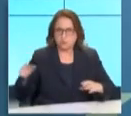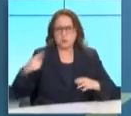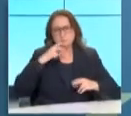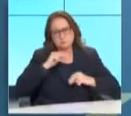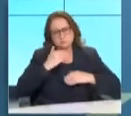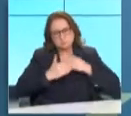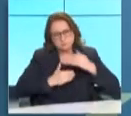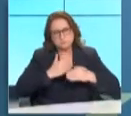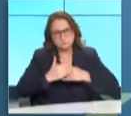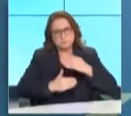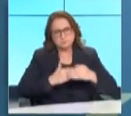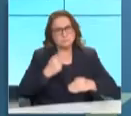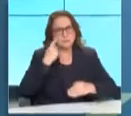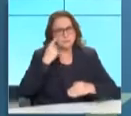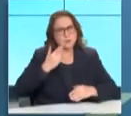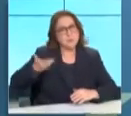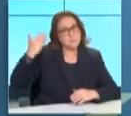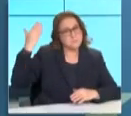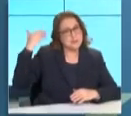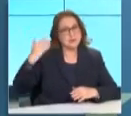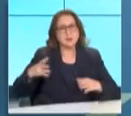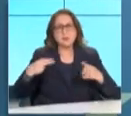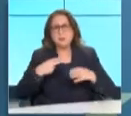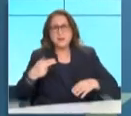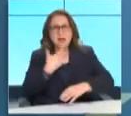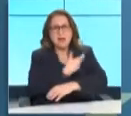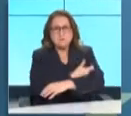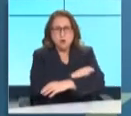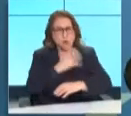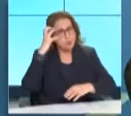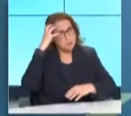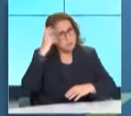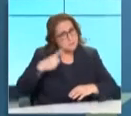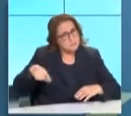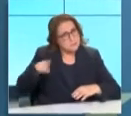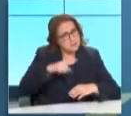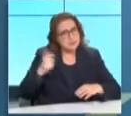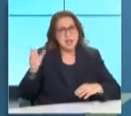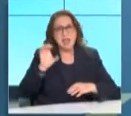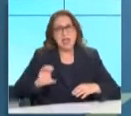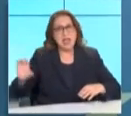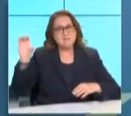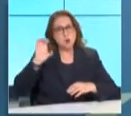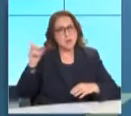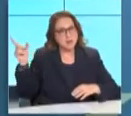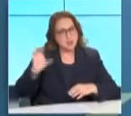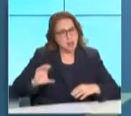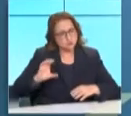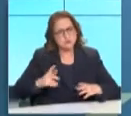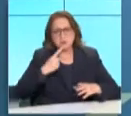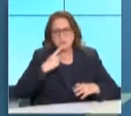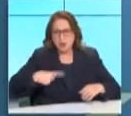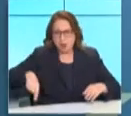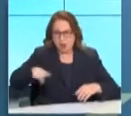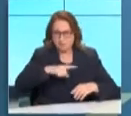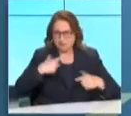στο μυαλό μια αντίστοιχη πρωτοβουλία που πήρε η Ευρωπαϊκή Ένωση στο ζήτημα των εμβολίων, όπου εκχωρήσαμε τη δυνατότητα να αγοράζουμε εμβόλια ως κράτη-μέλη στην